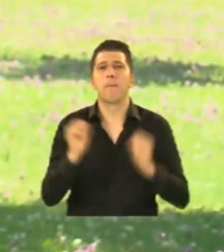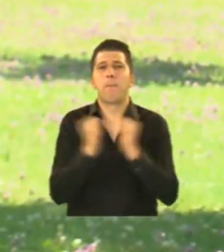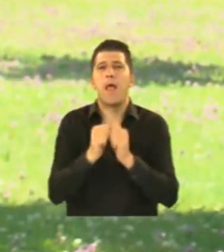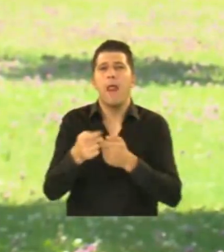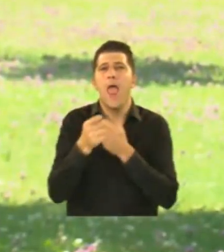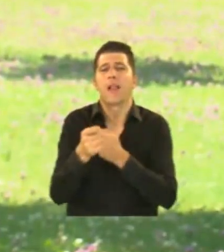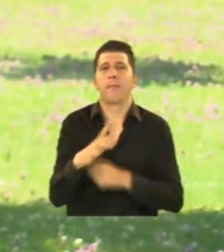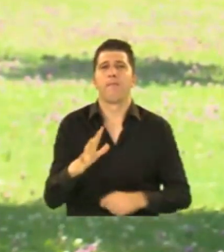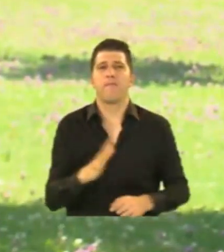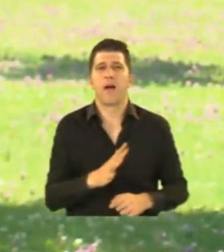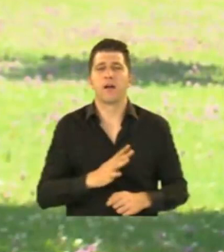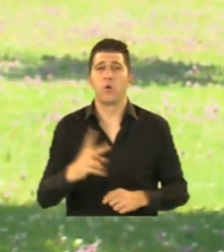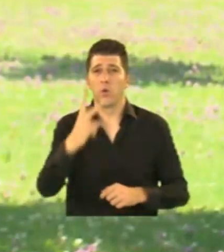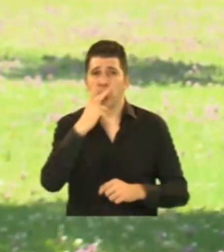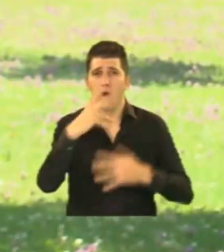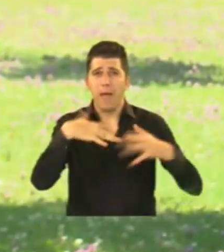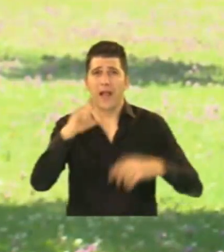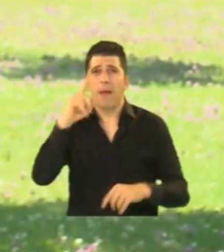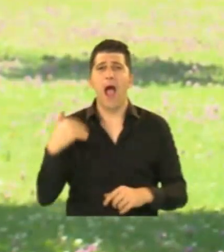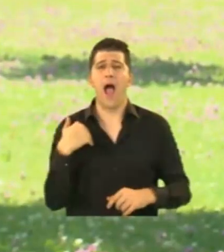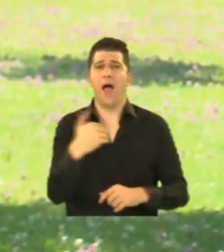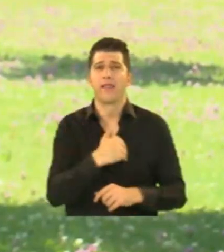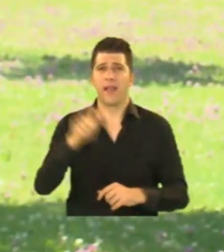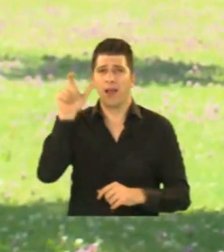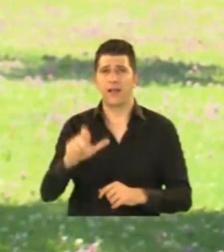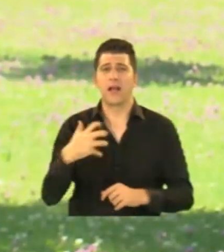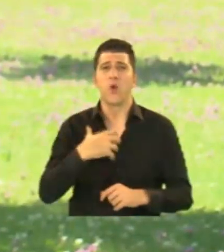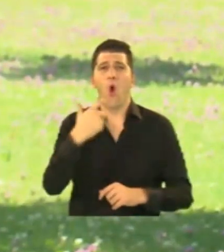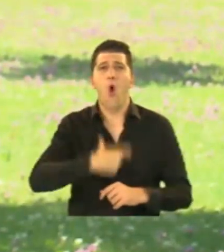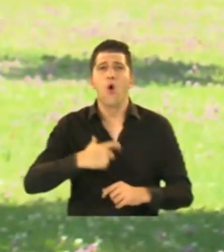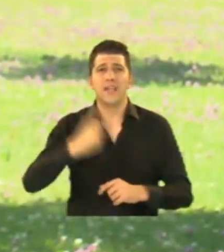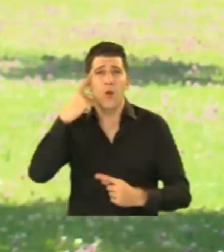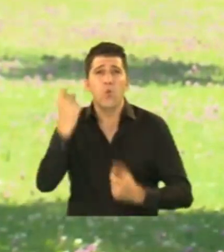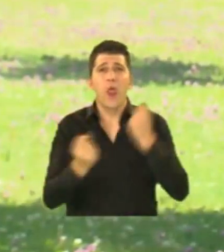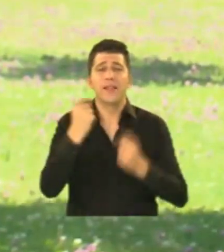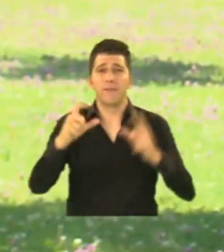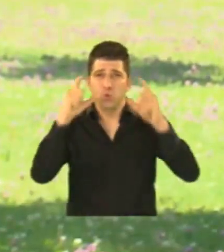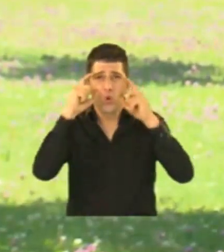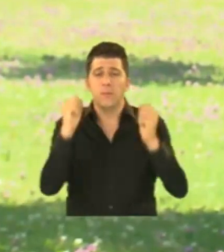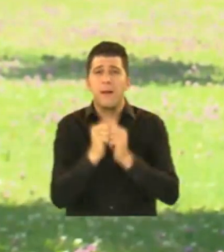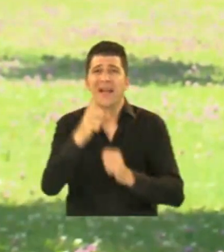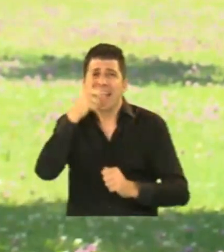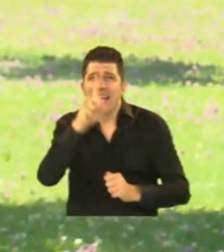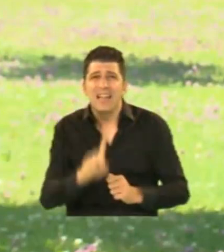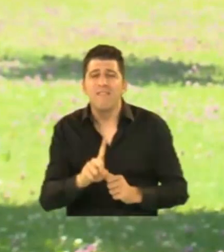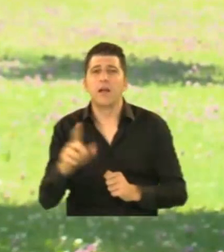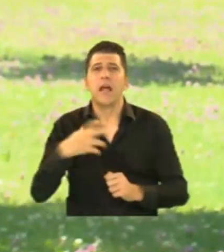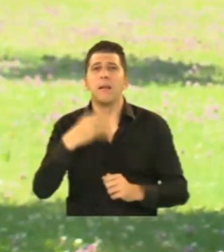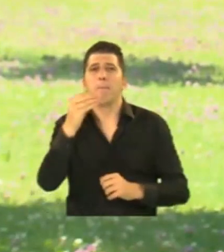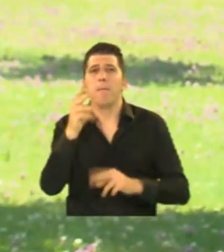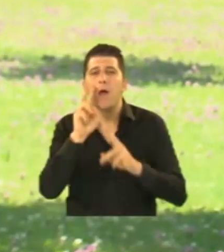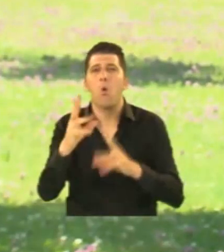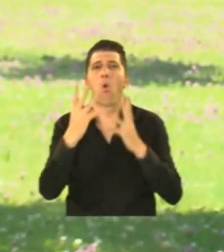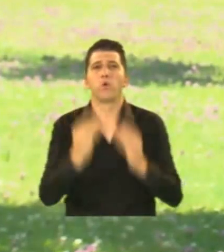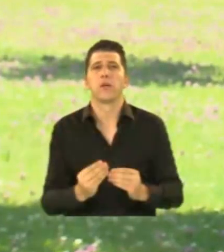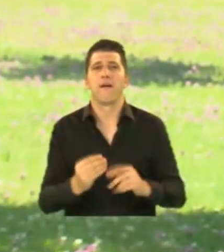birlikte eğitim görüyorlar. Görme engelli bir anne özel üretim gözlüğüyle ilk defa